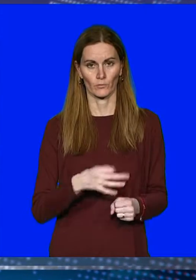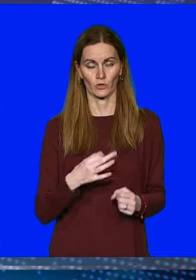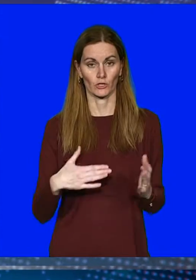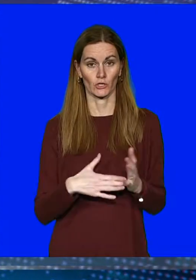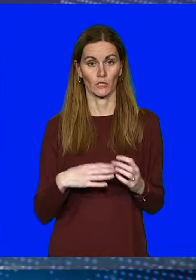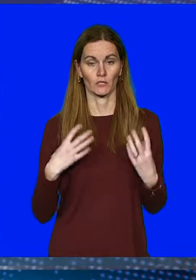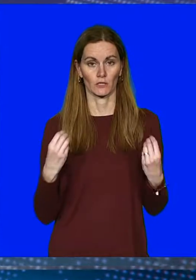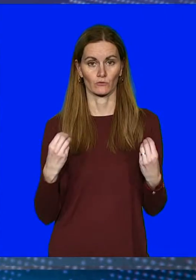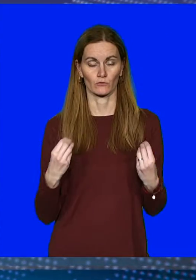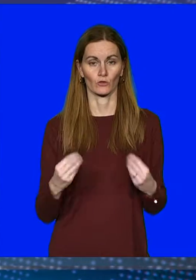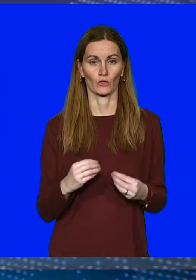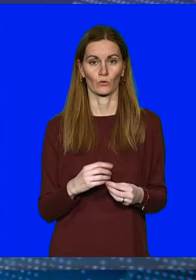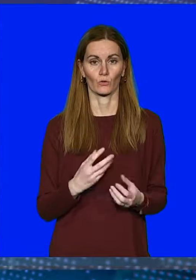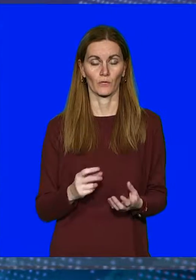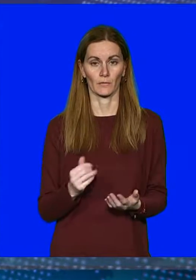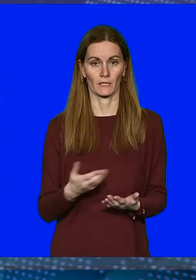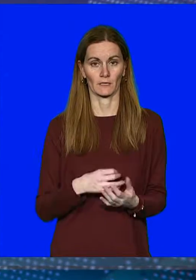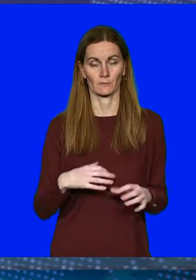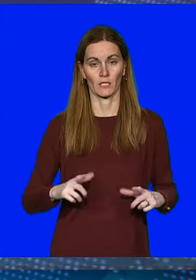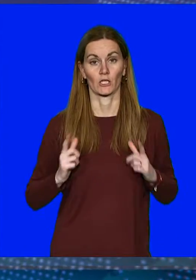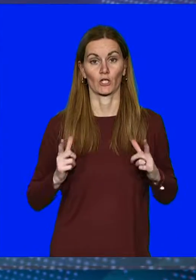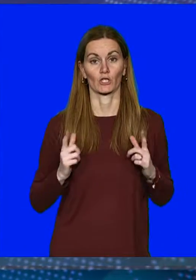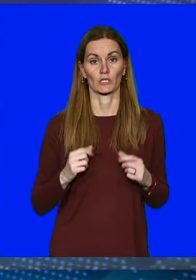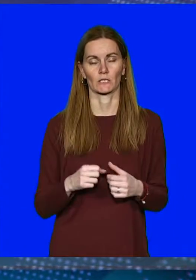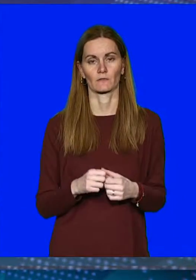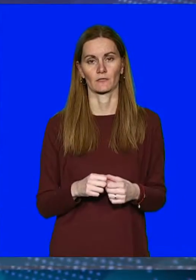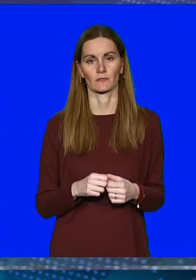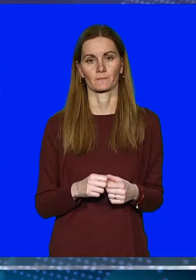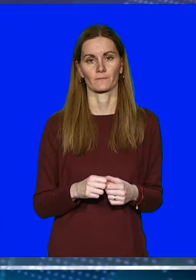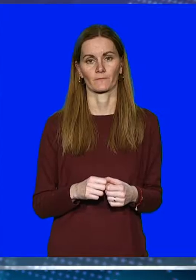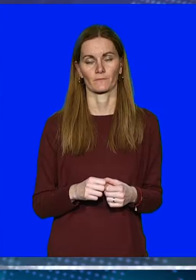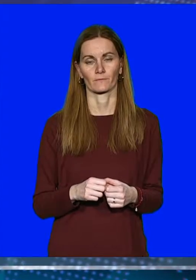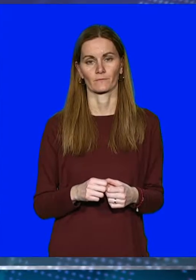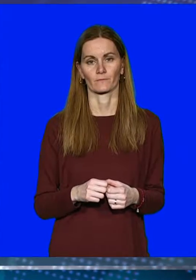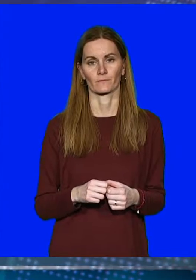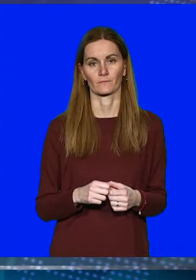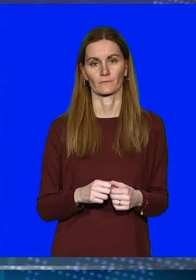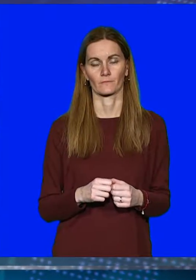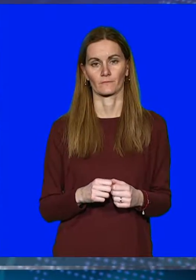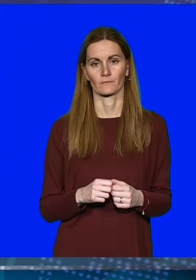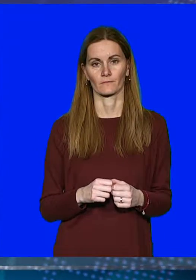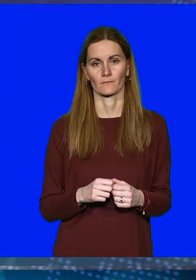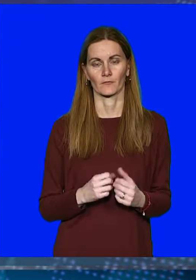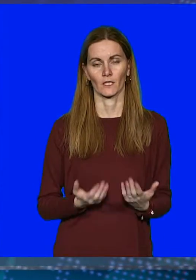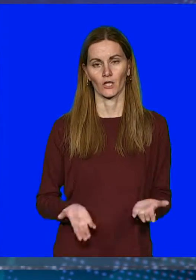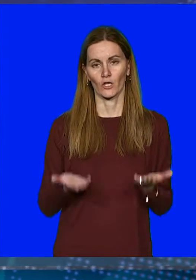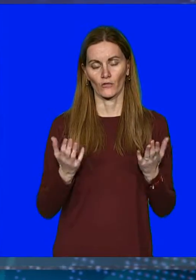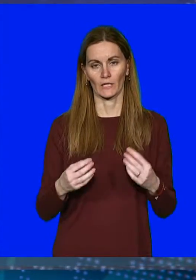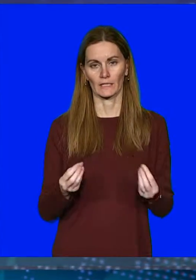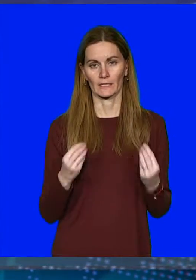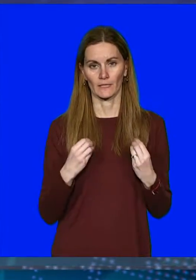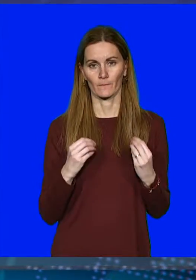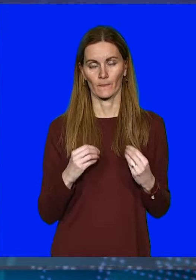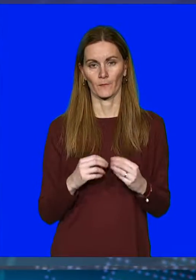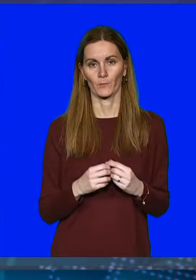puno znači, 1000 kuna, pogotovo ovako, to je prihod koji se nije očekivao nekako iz ničega, tako da će se koristiti. Sigurno. Pa